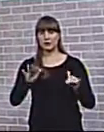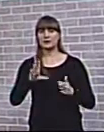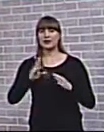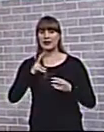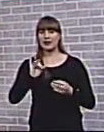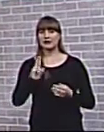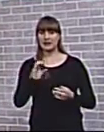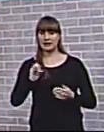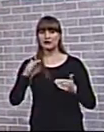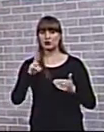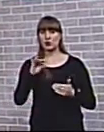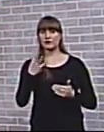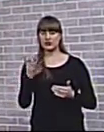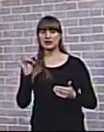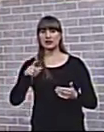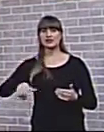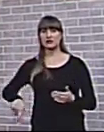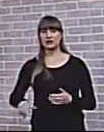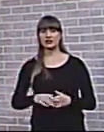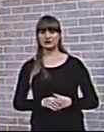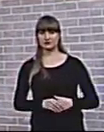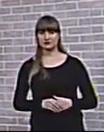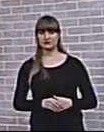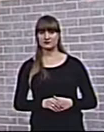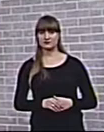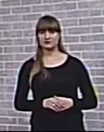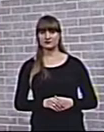Санкин, Дон-24, Ростов-на-Дону.